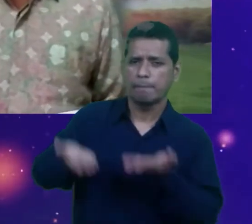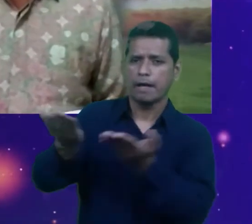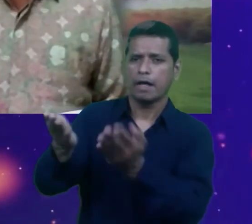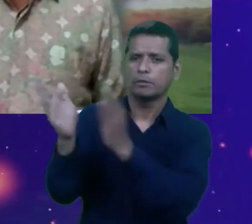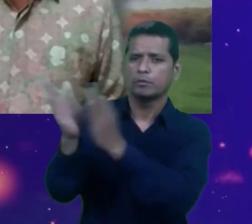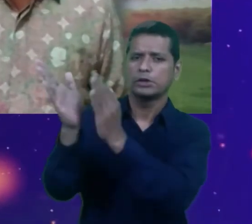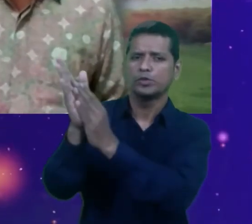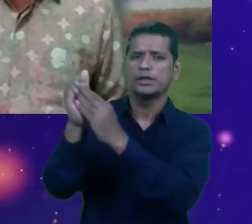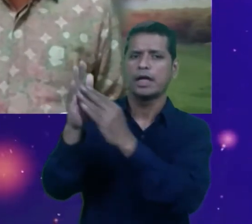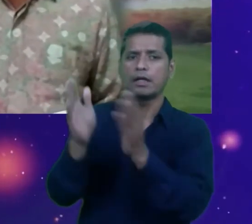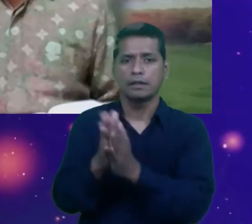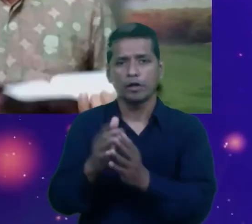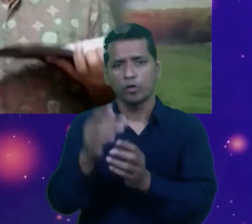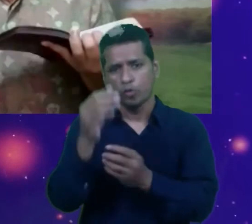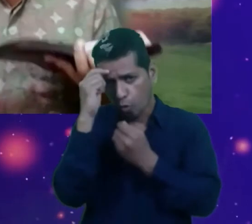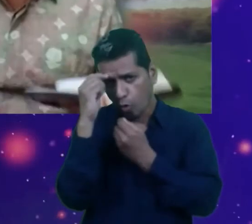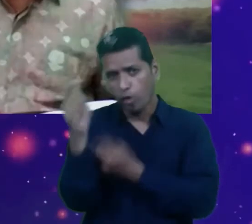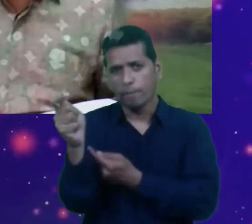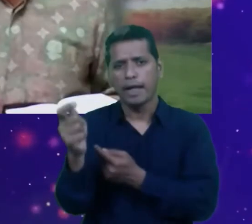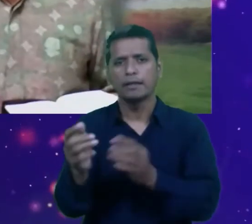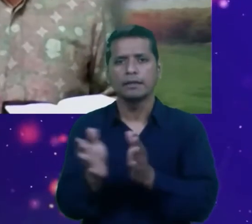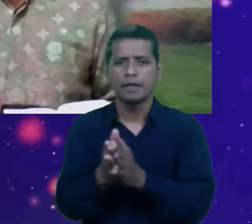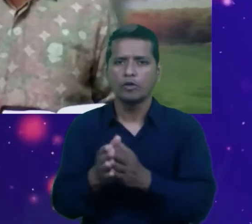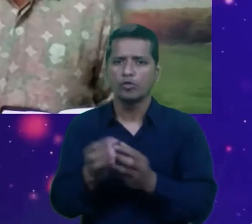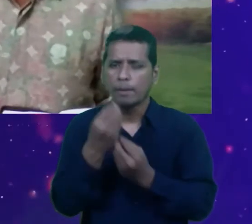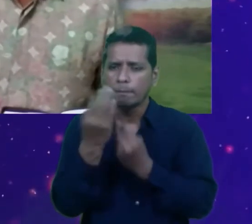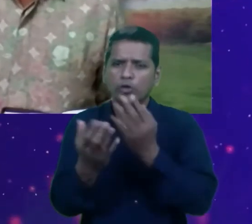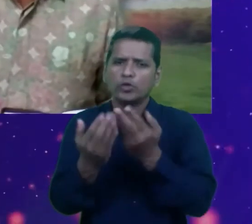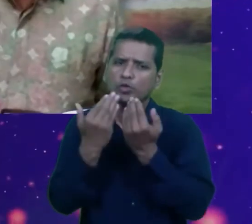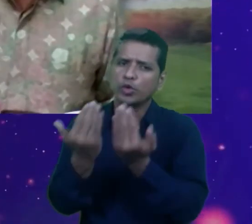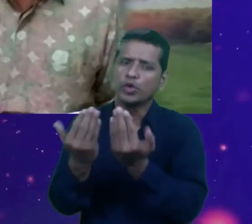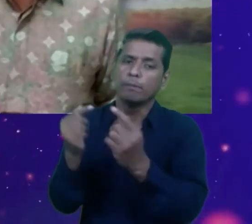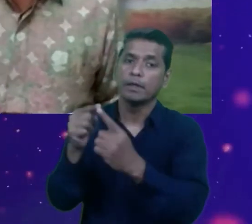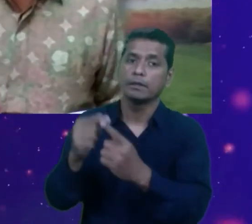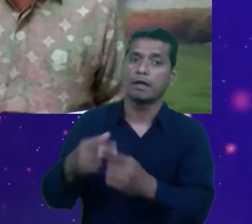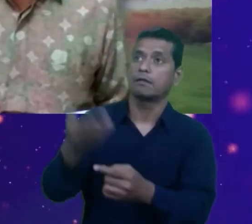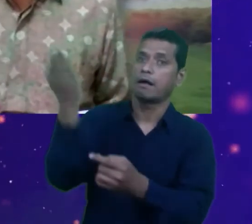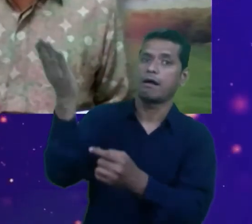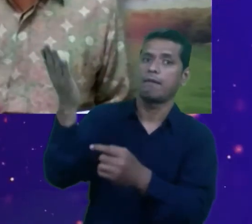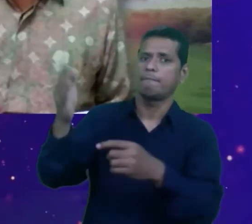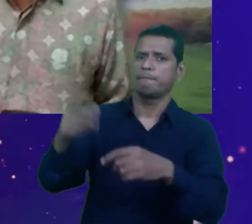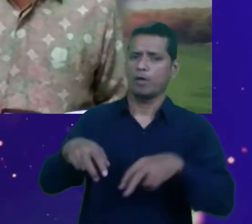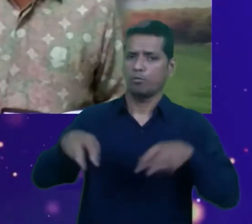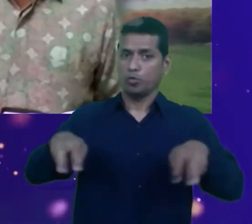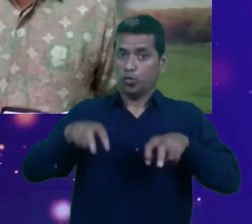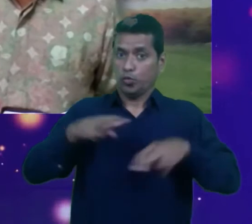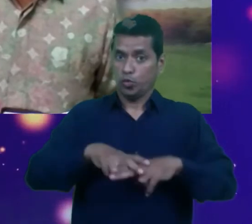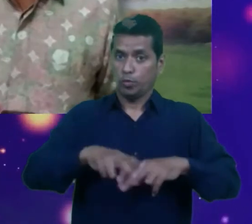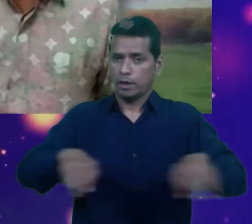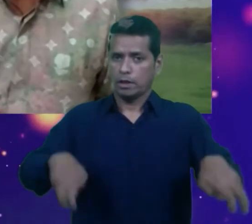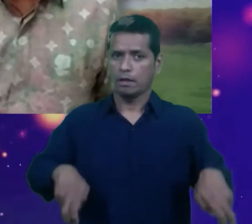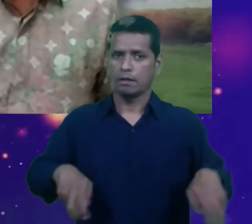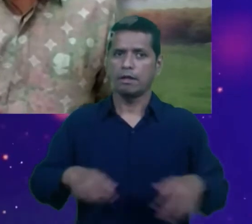ada puji-pujian, bahkan sujud menyembah, yang terlibat di dalam puji-pujian dan